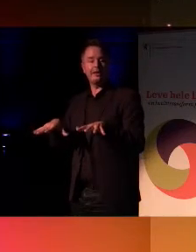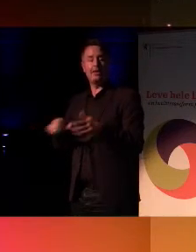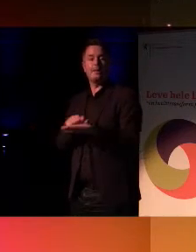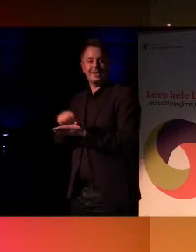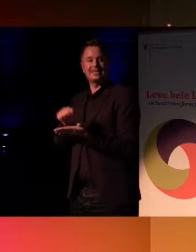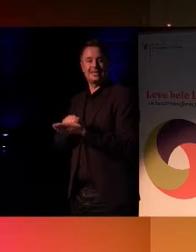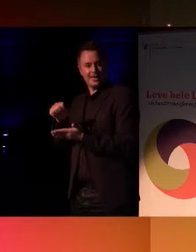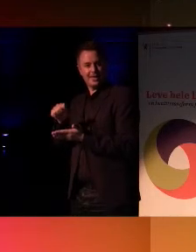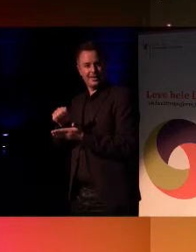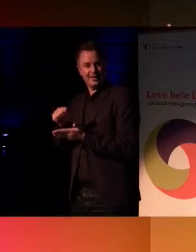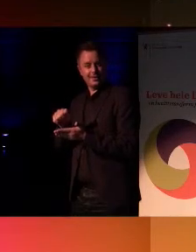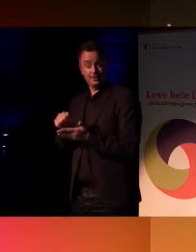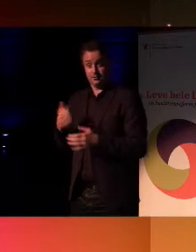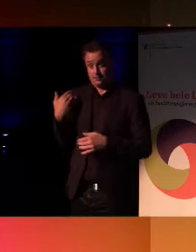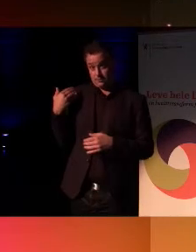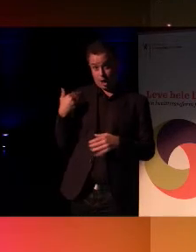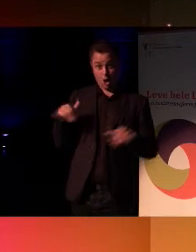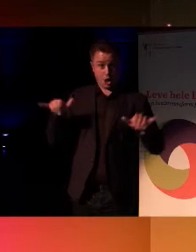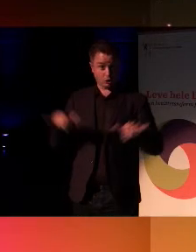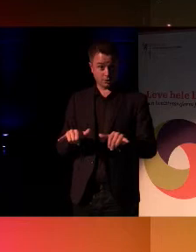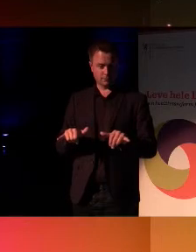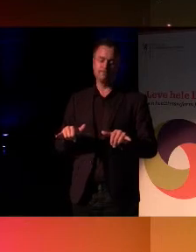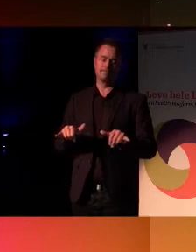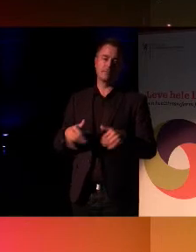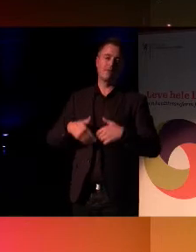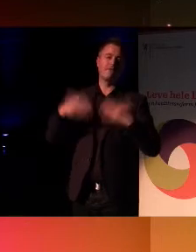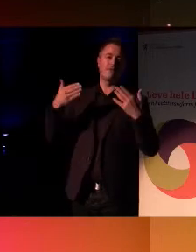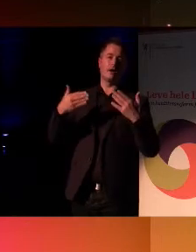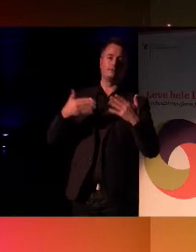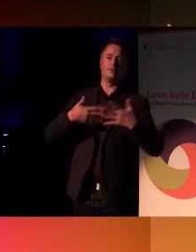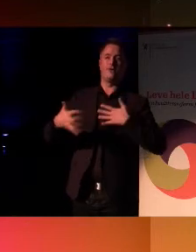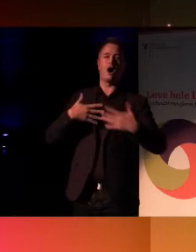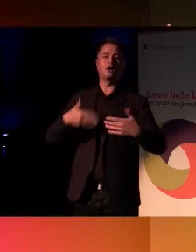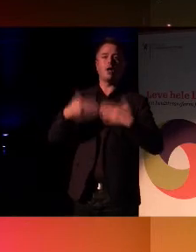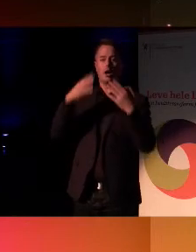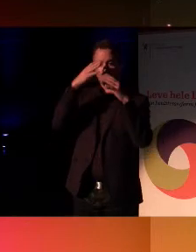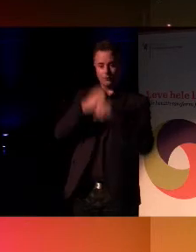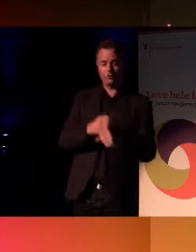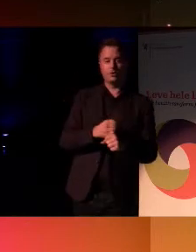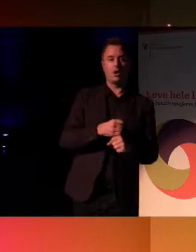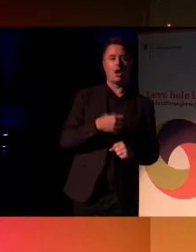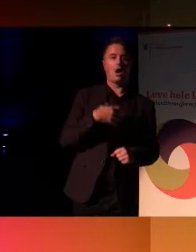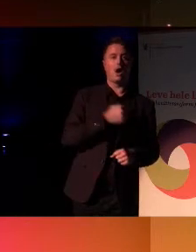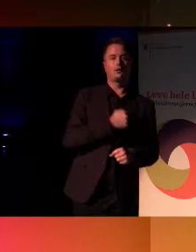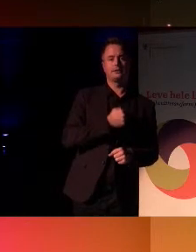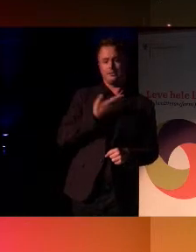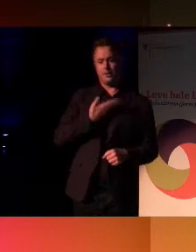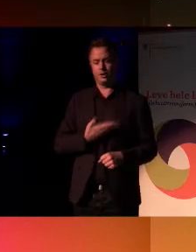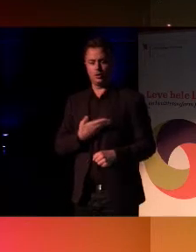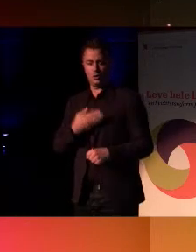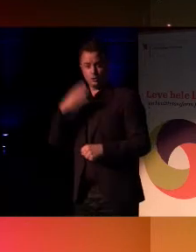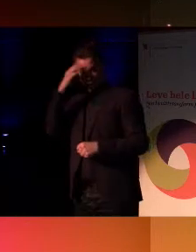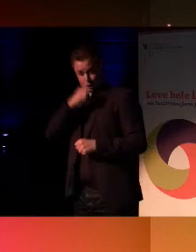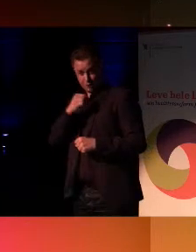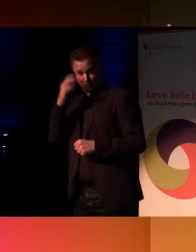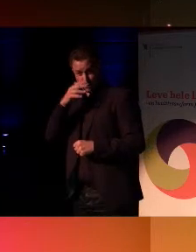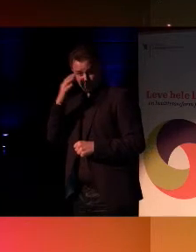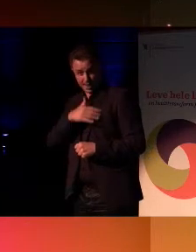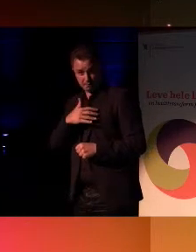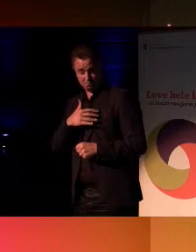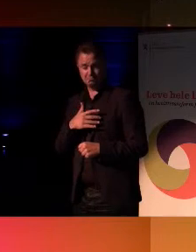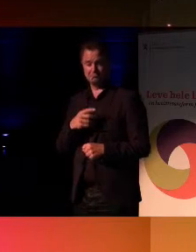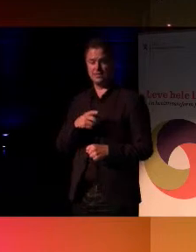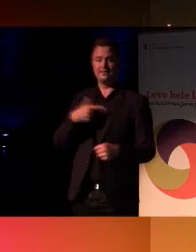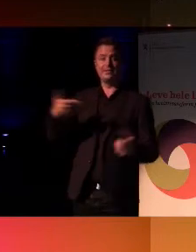Og nå i høst så hadde vi en fagdag der vi hadde fokus på angst, depresjon og søvnproblemer. Der vi inviterte